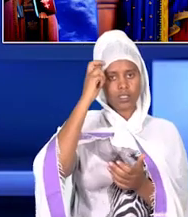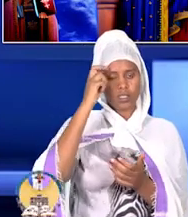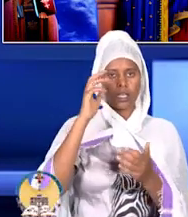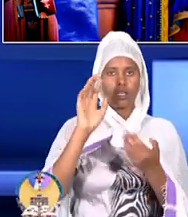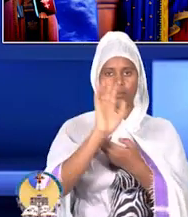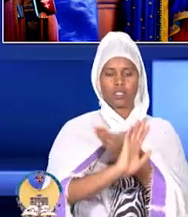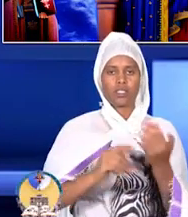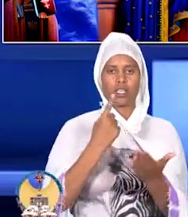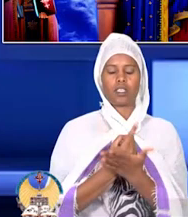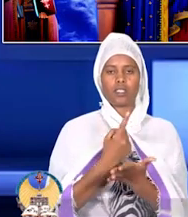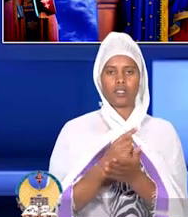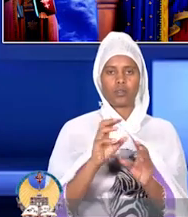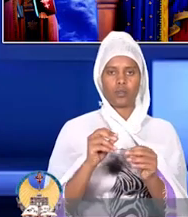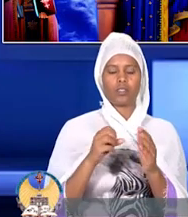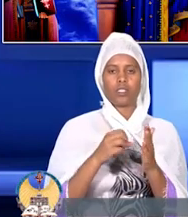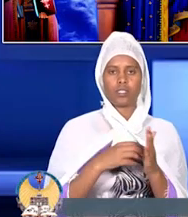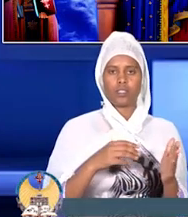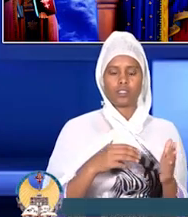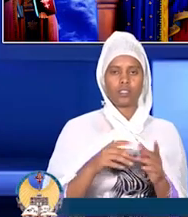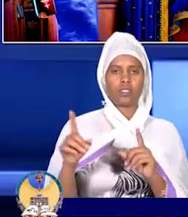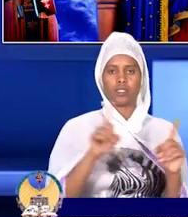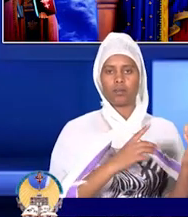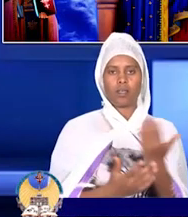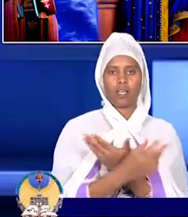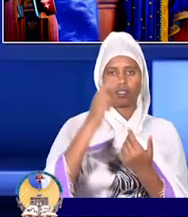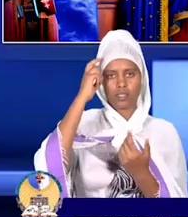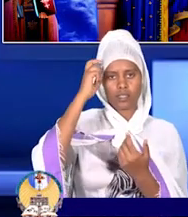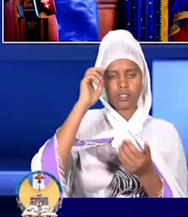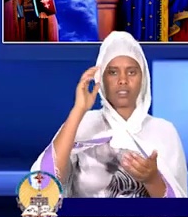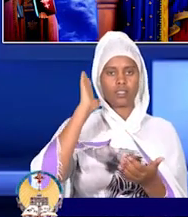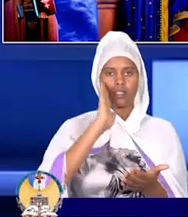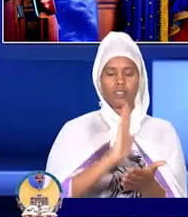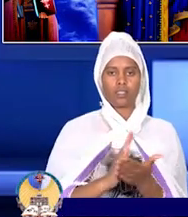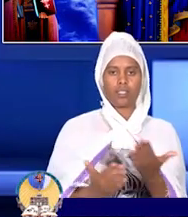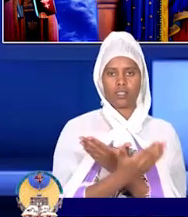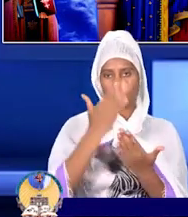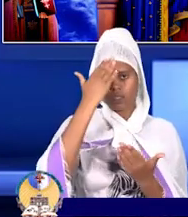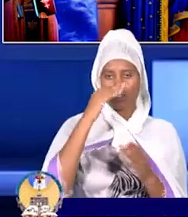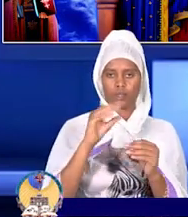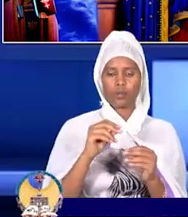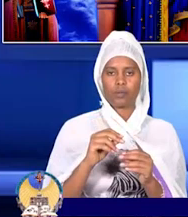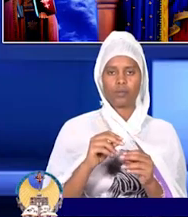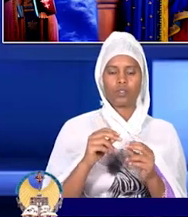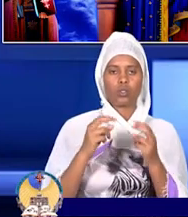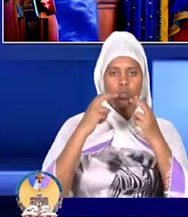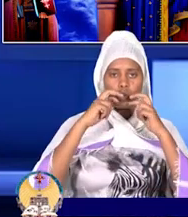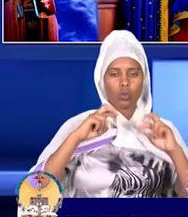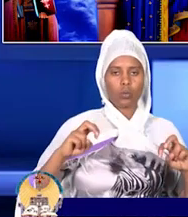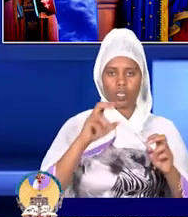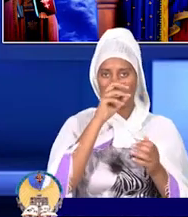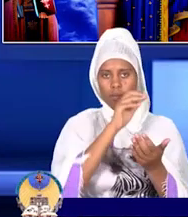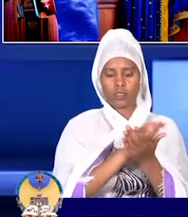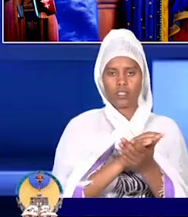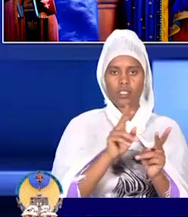مستعر نسحى أبدحنتنا أقدستيو لذي سب كيتنسح دحنا يكئلني مستر قربان